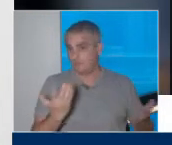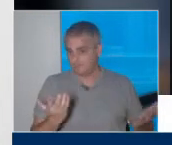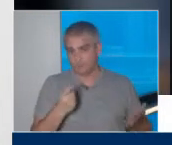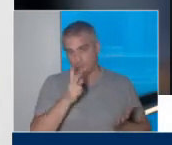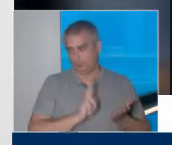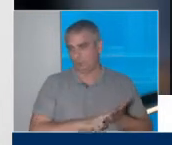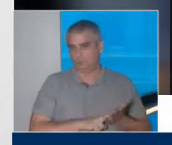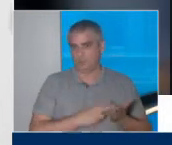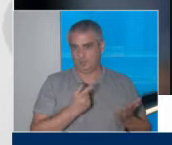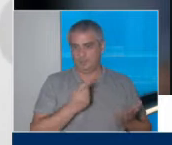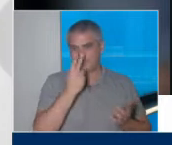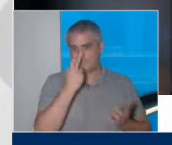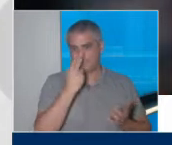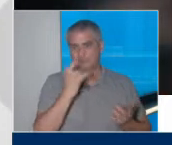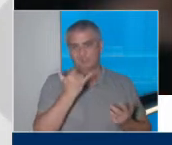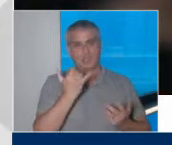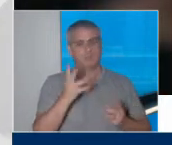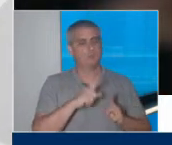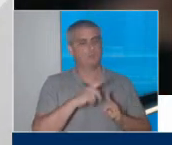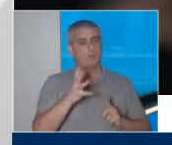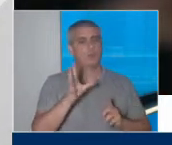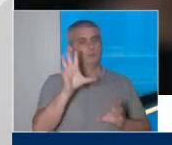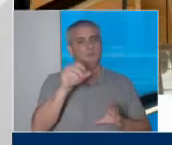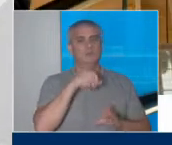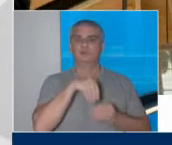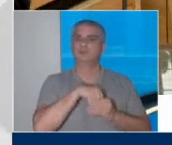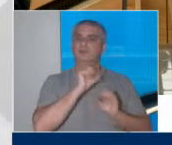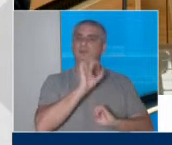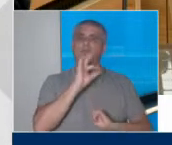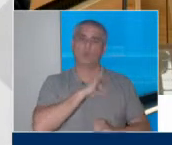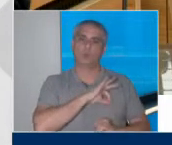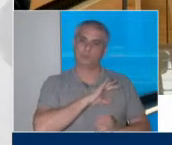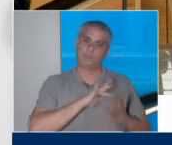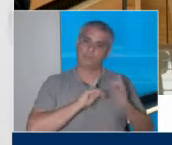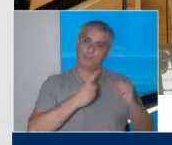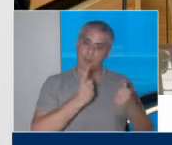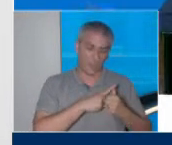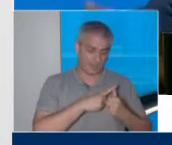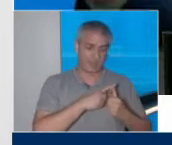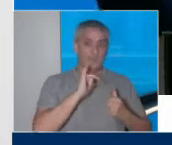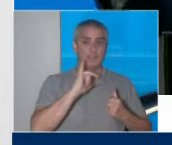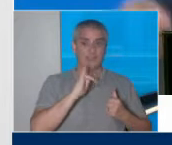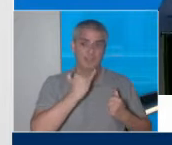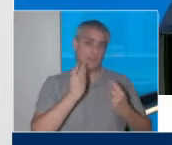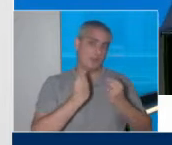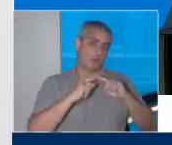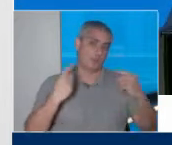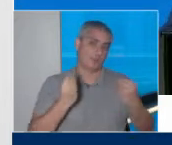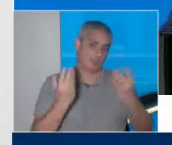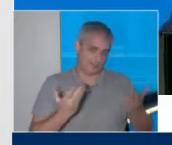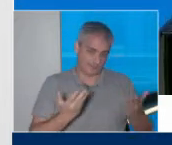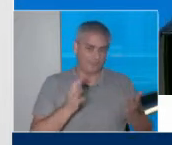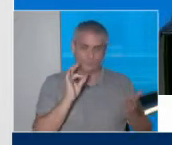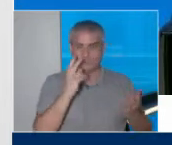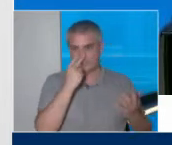גם צודק, וזה שמנסים כן לקחת את הקול הרוסי למקומות אחרים, כן התרחשויות כאלה ואחרות,